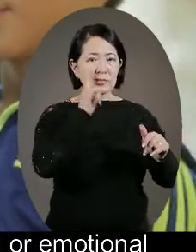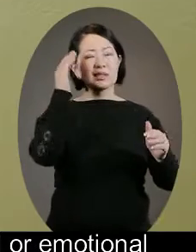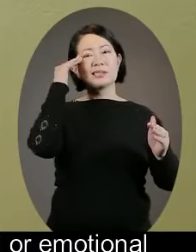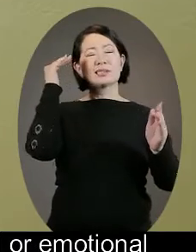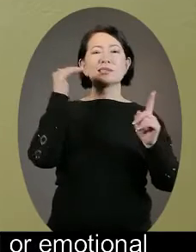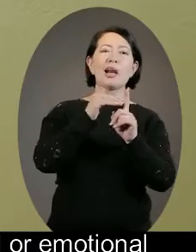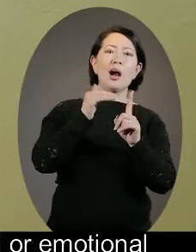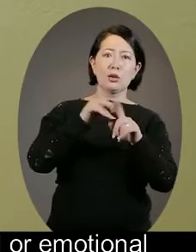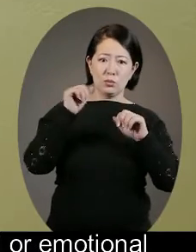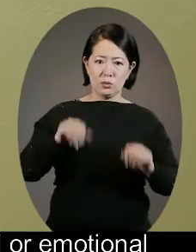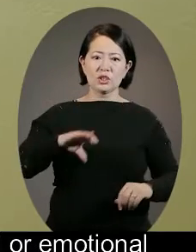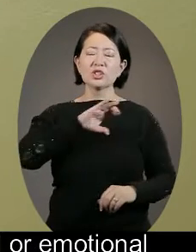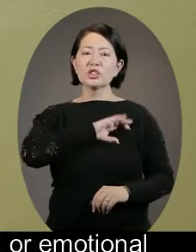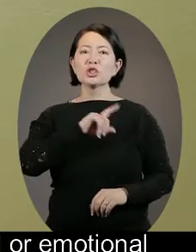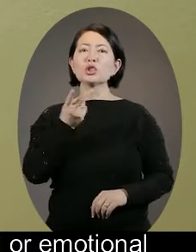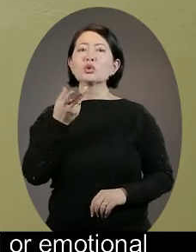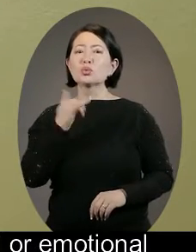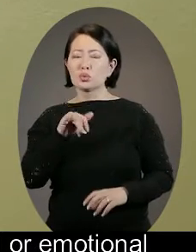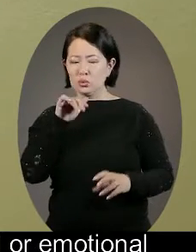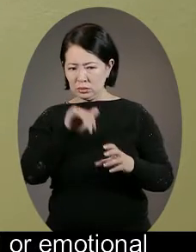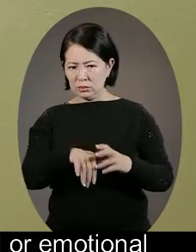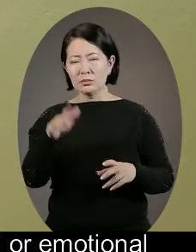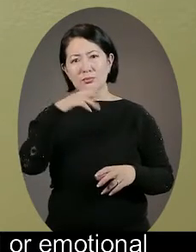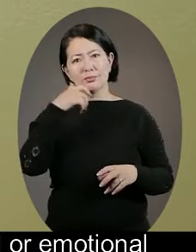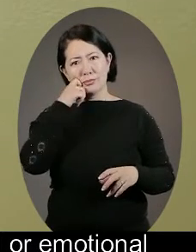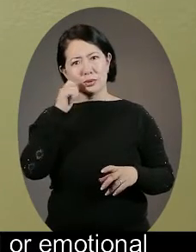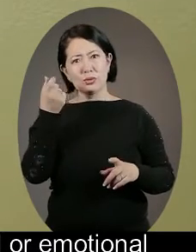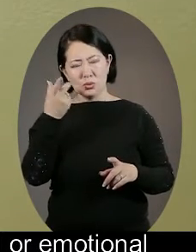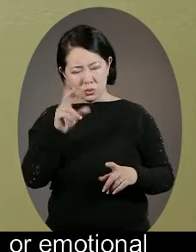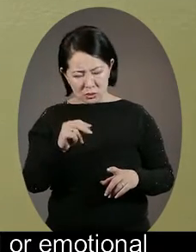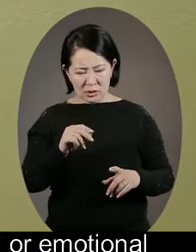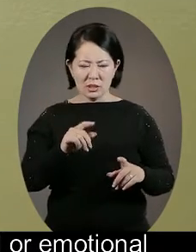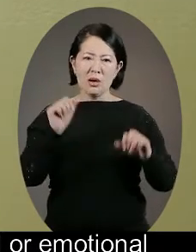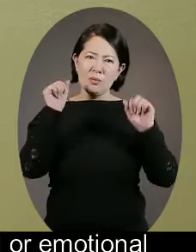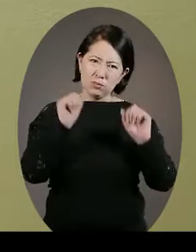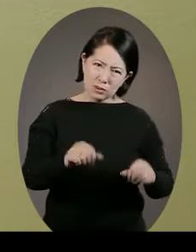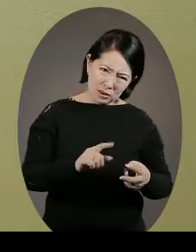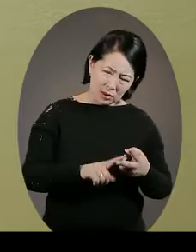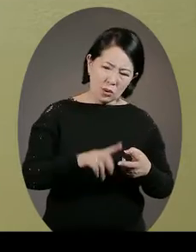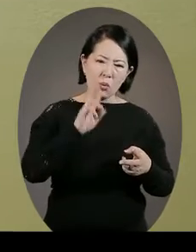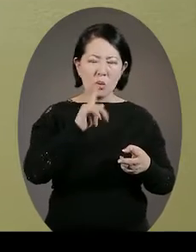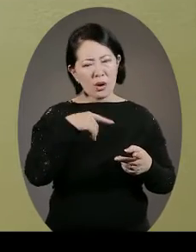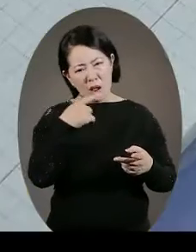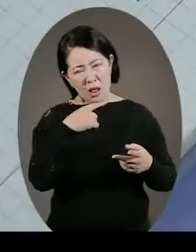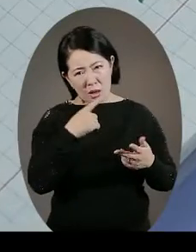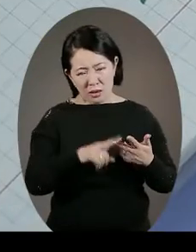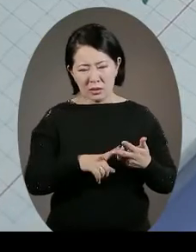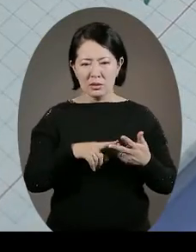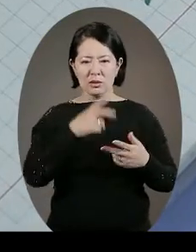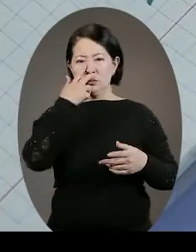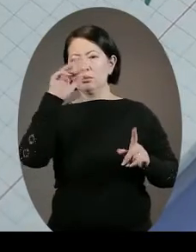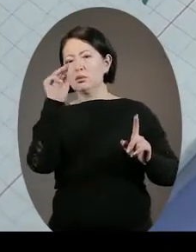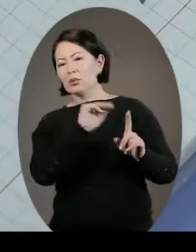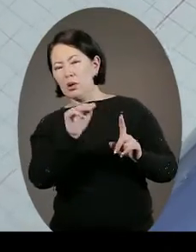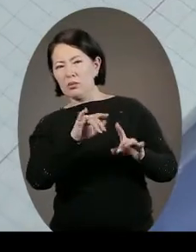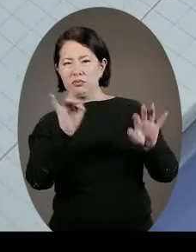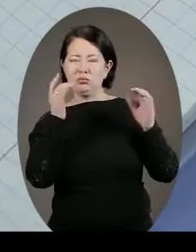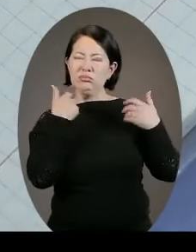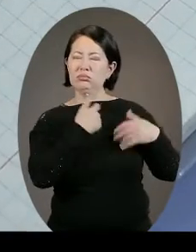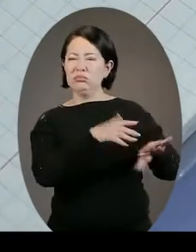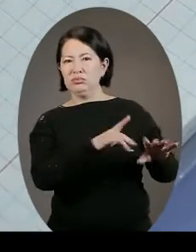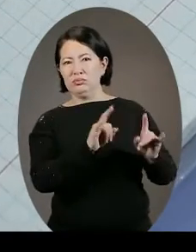болсон сэтгэл зүгээр, биеийн хүчээр, бэлгийн харилцаагаар, үг хэлээр болон үл хайхарч шоовдруулах